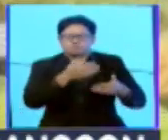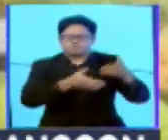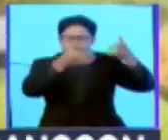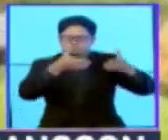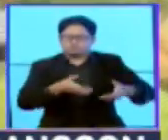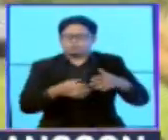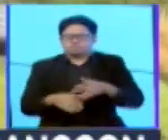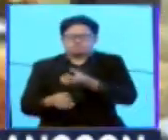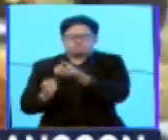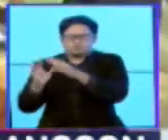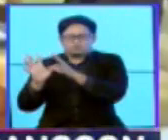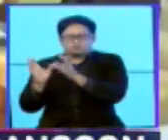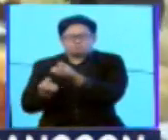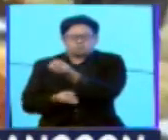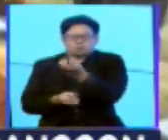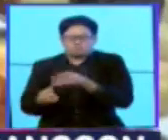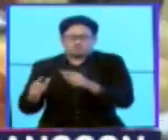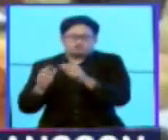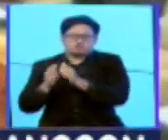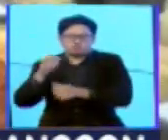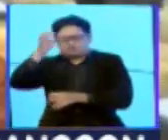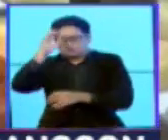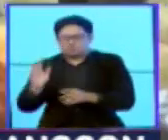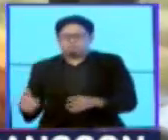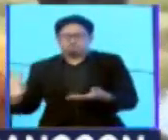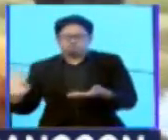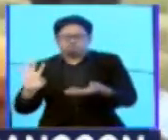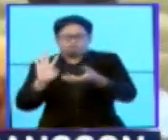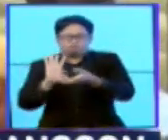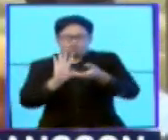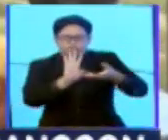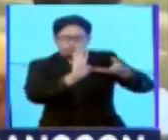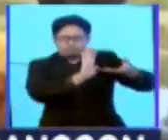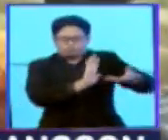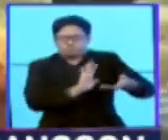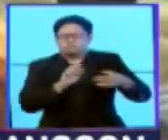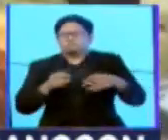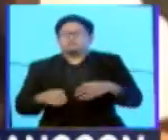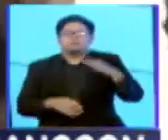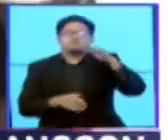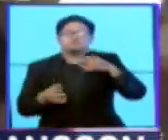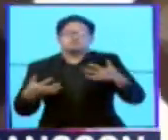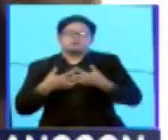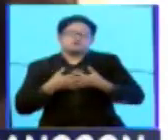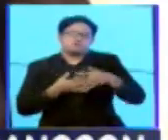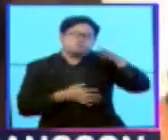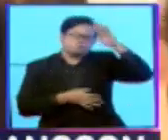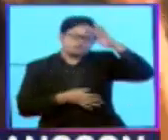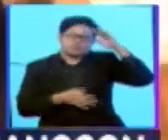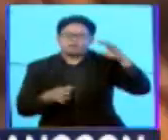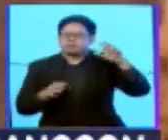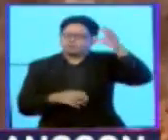Sejumlah anggota Polri mengiringi pemakaman almarhum Bribtu Andri Budi Wibowo dengan upacara pemakaman kedinasan Polri. Duka